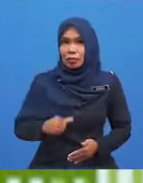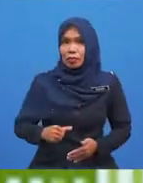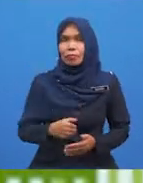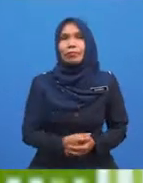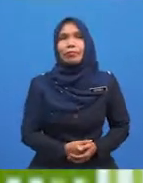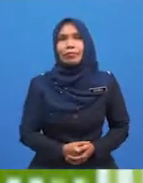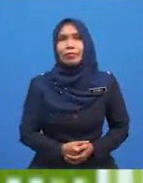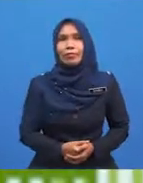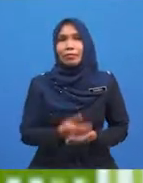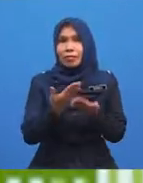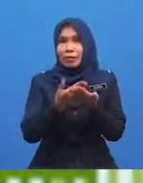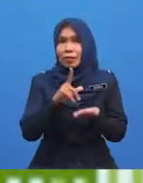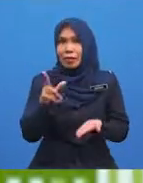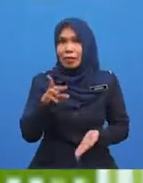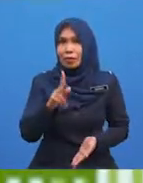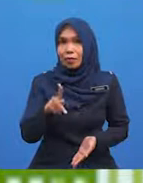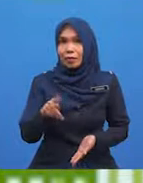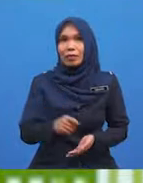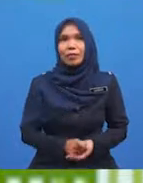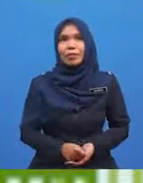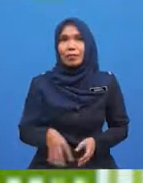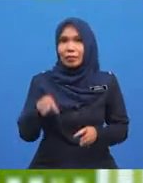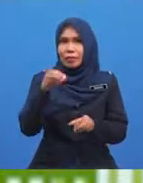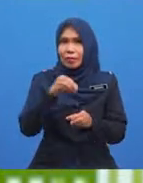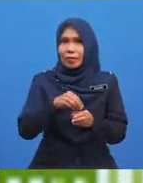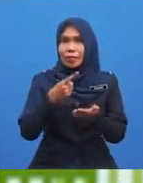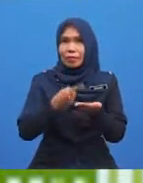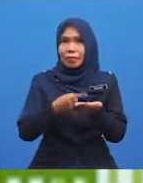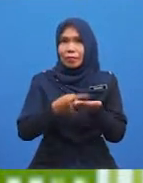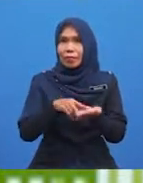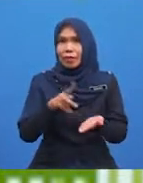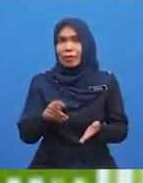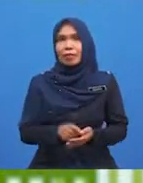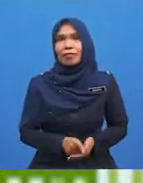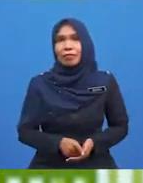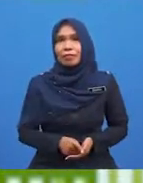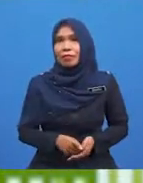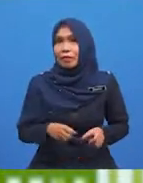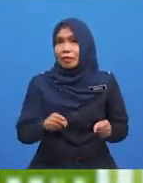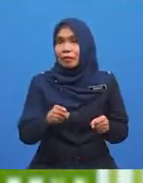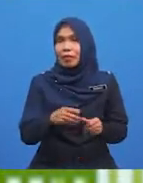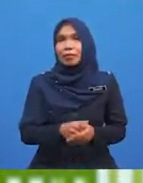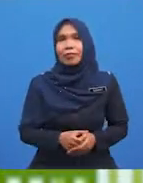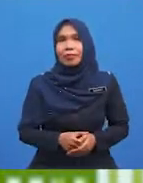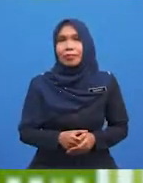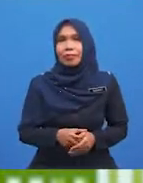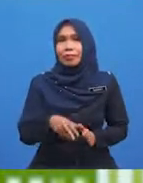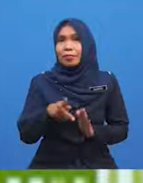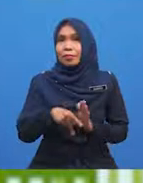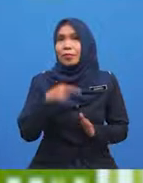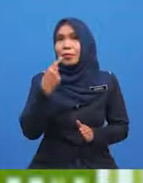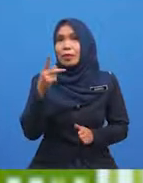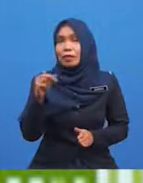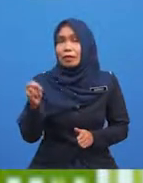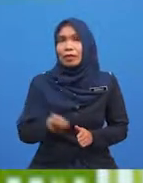Baiklah para pelajar, dalam membincangkan Sistem Pemerintahan Malaysia, kita